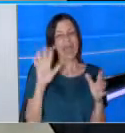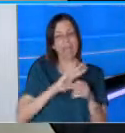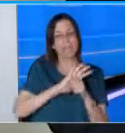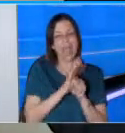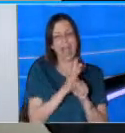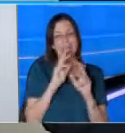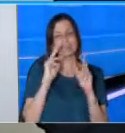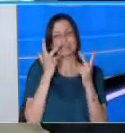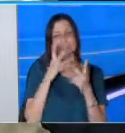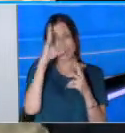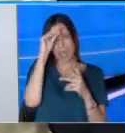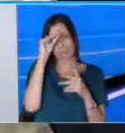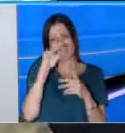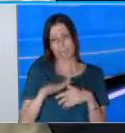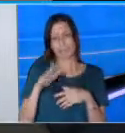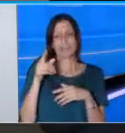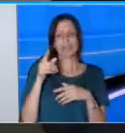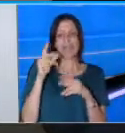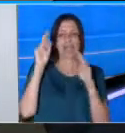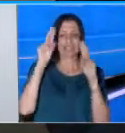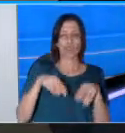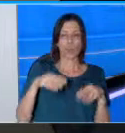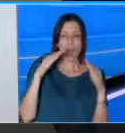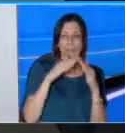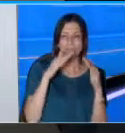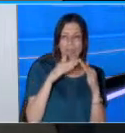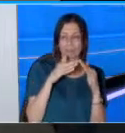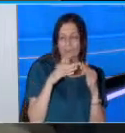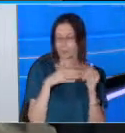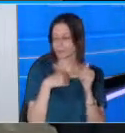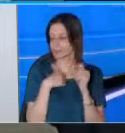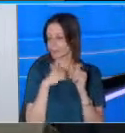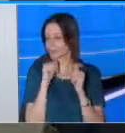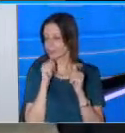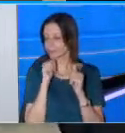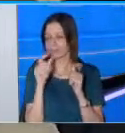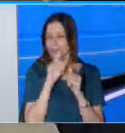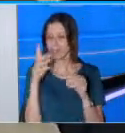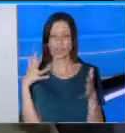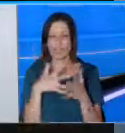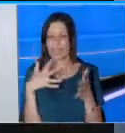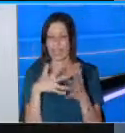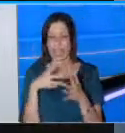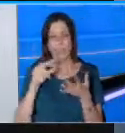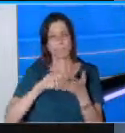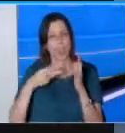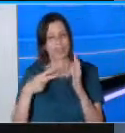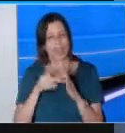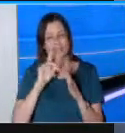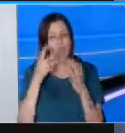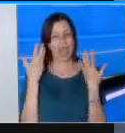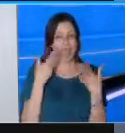ציבורי, הבנים יחזרו הביתה? אינני רוצה לא לבקר את הפוליטיקאים ולא להחליף